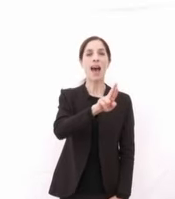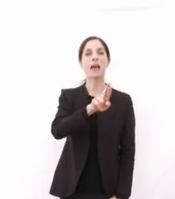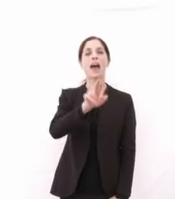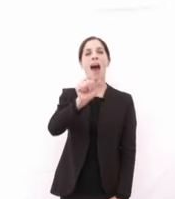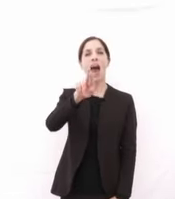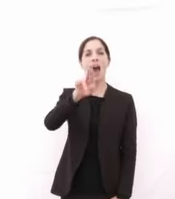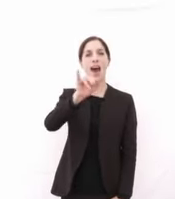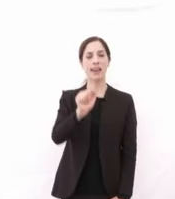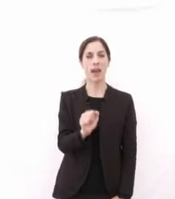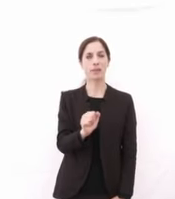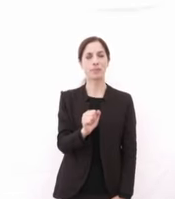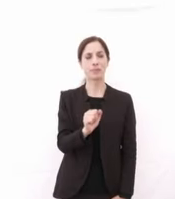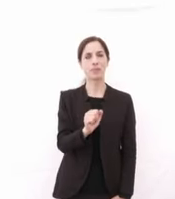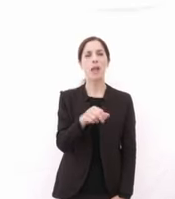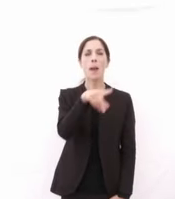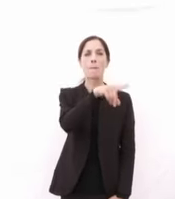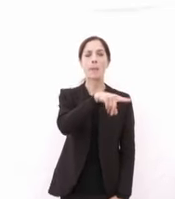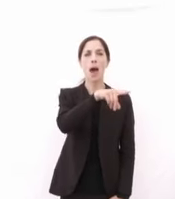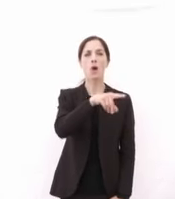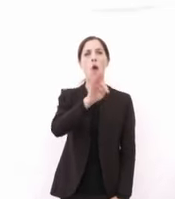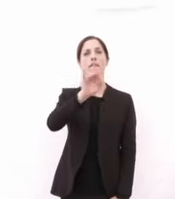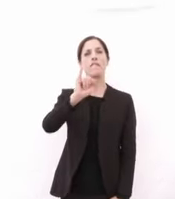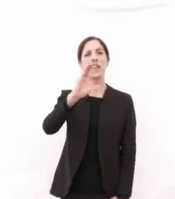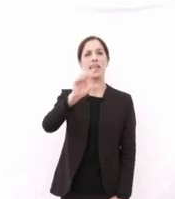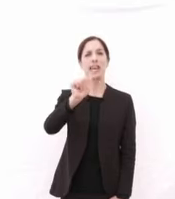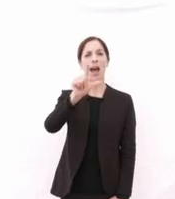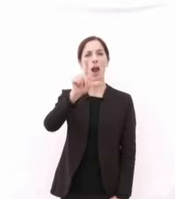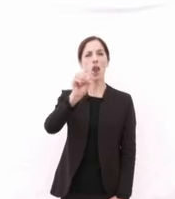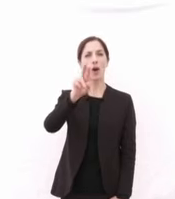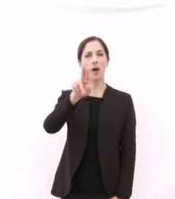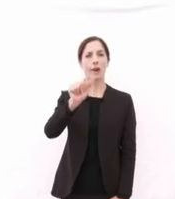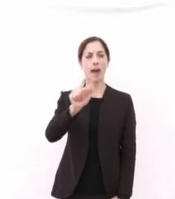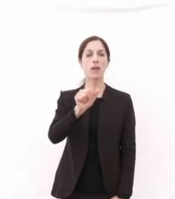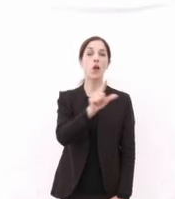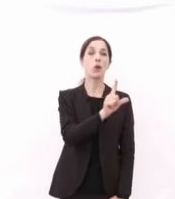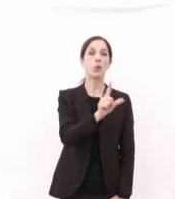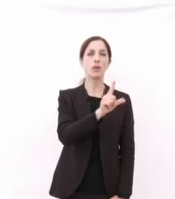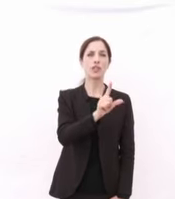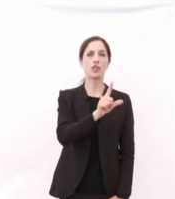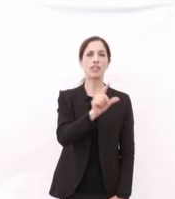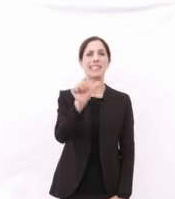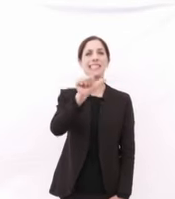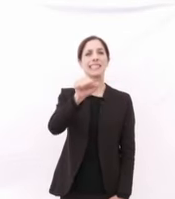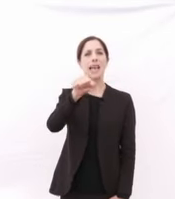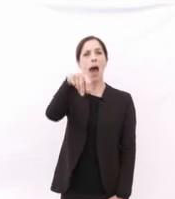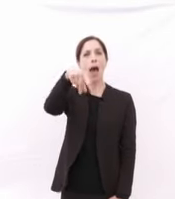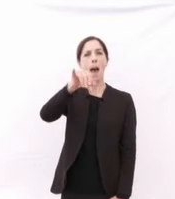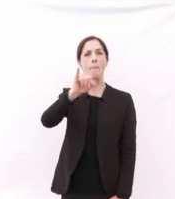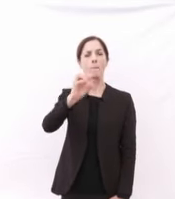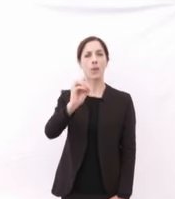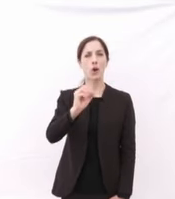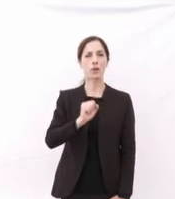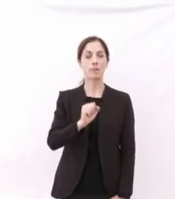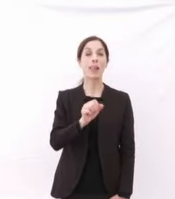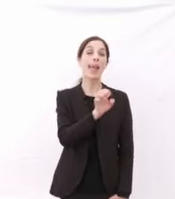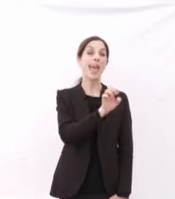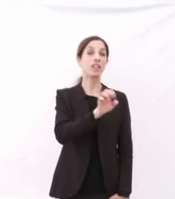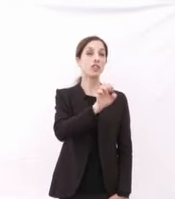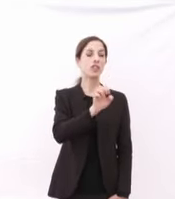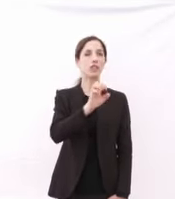Atria, Paolo Ficalora, Luigi Sapio,